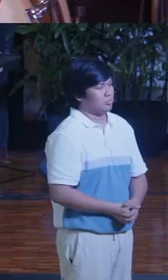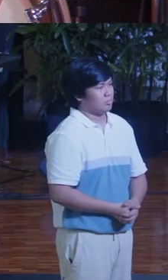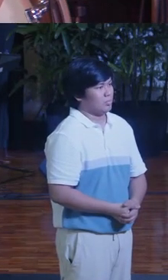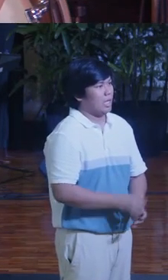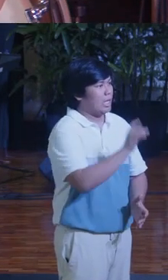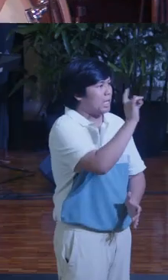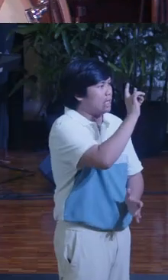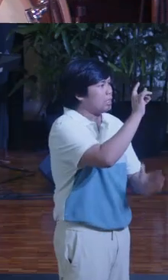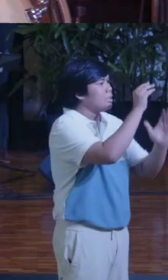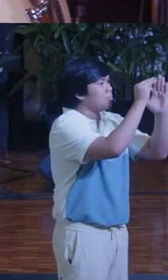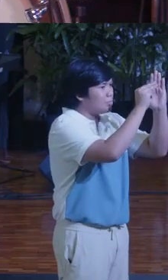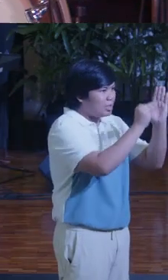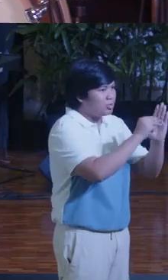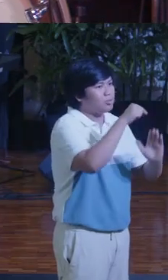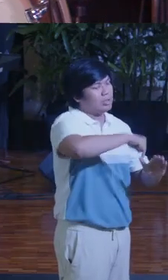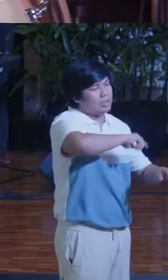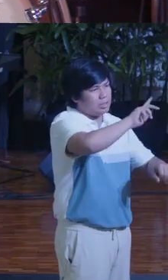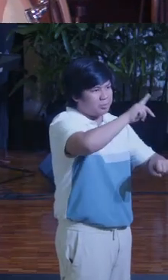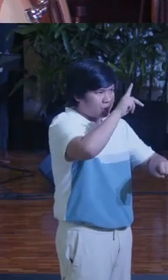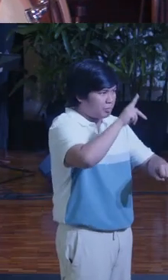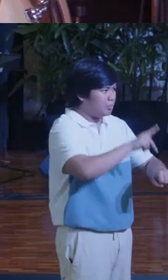80 million po sila mahigit.